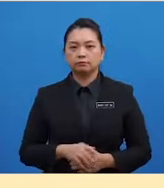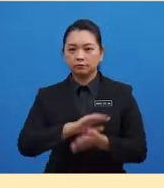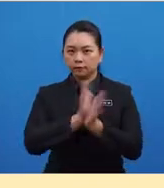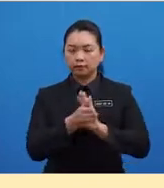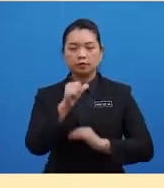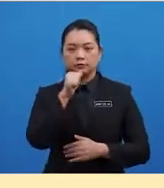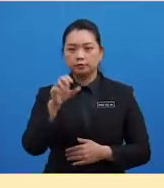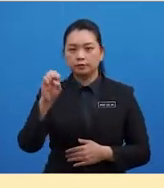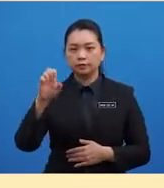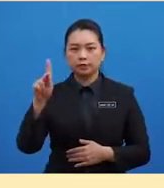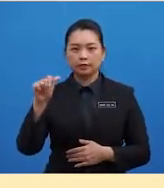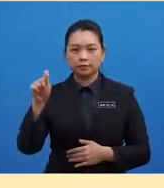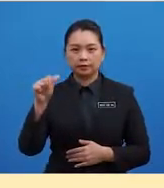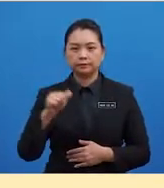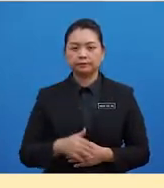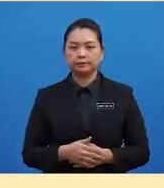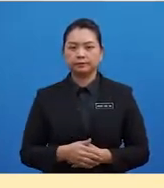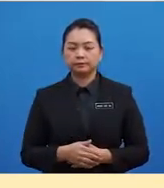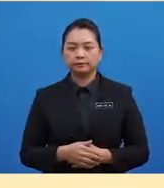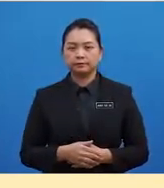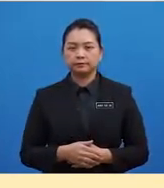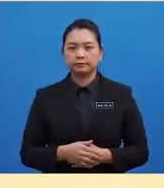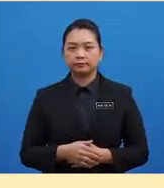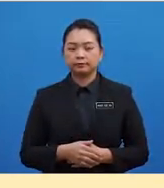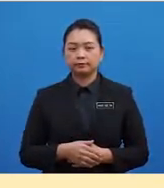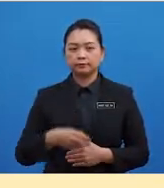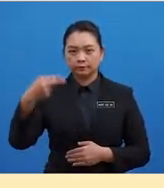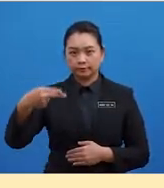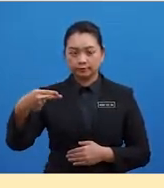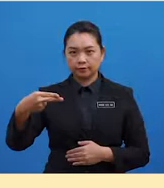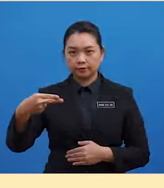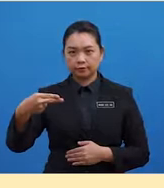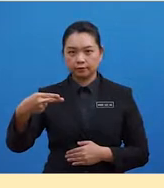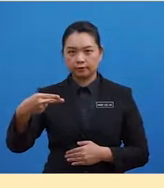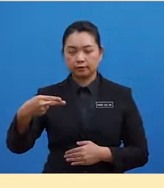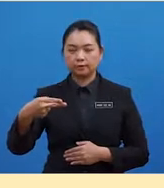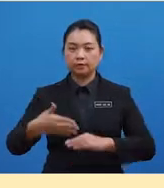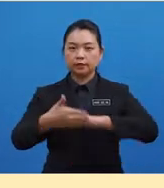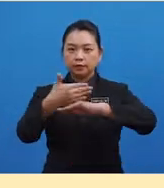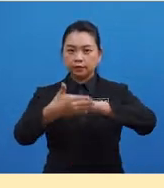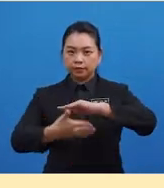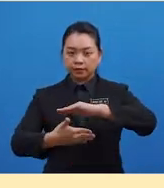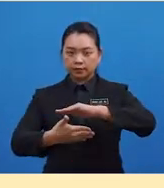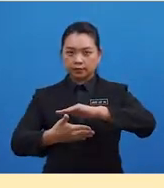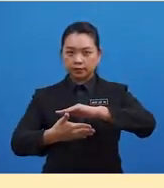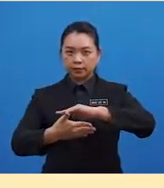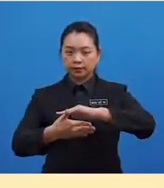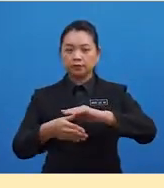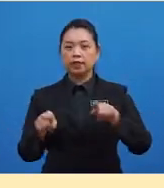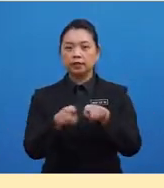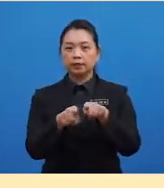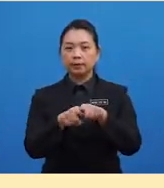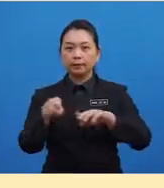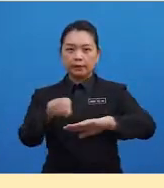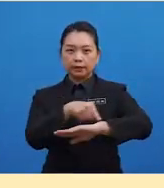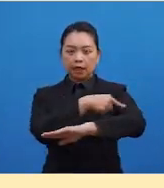bawah poligon tidak sekata. Dan akhir sekali, gambar H yang mempunyai sisi lurus yang sama